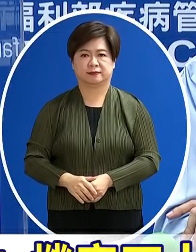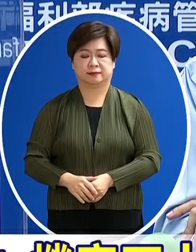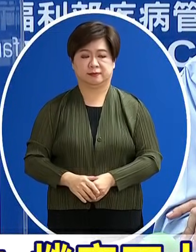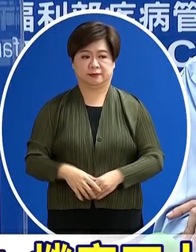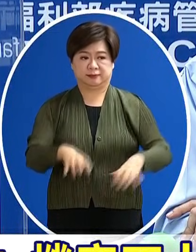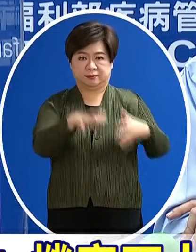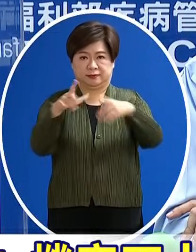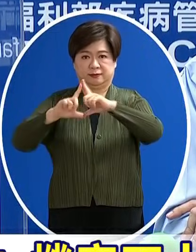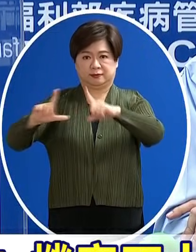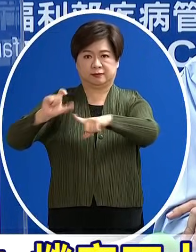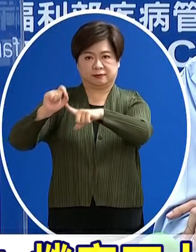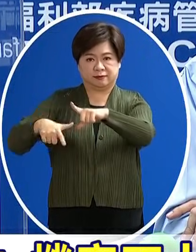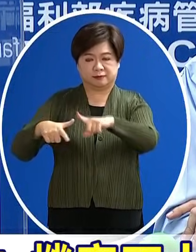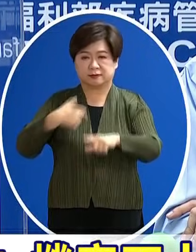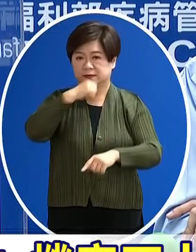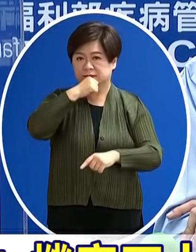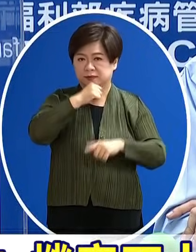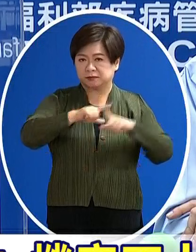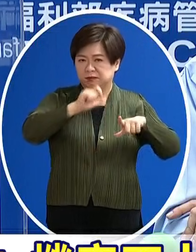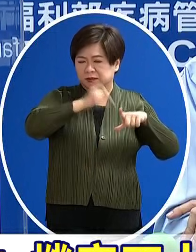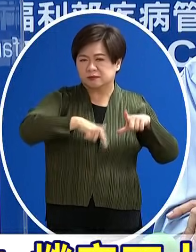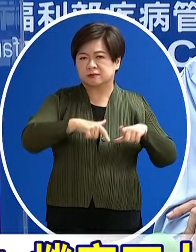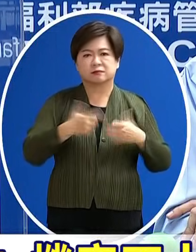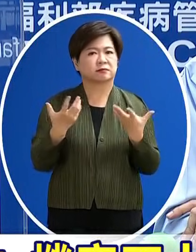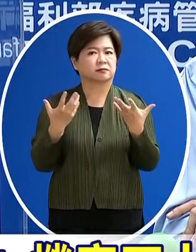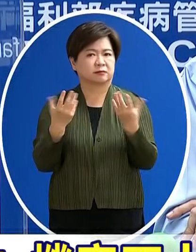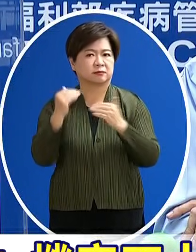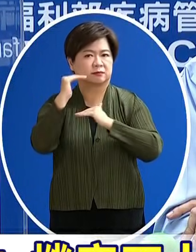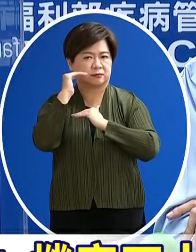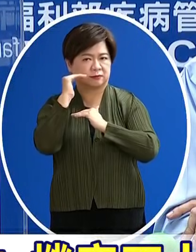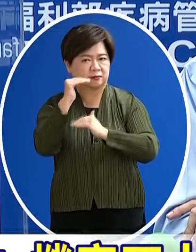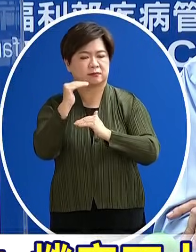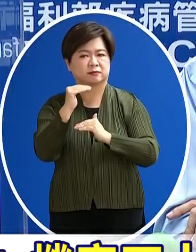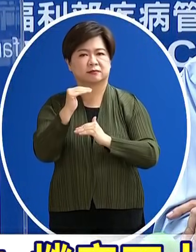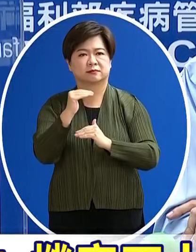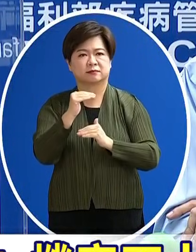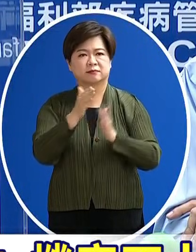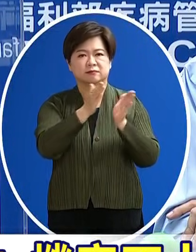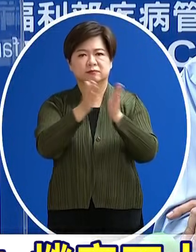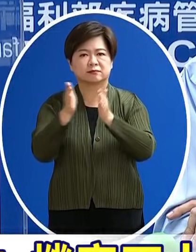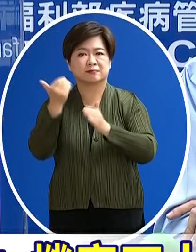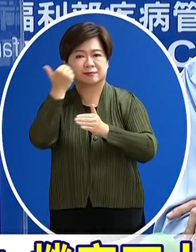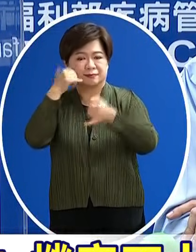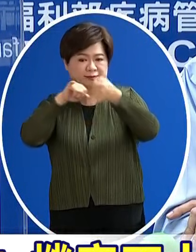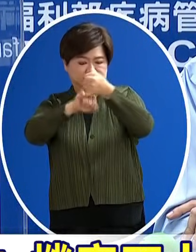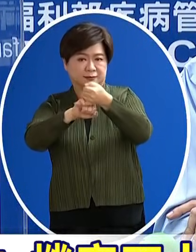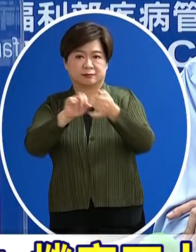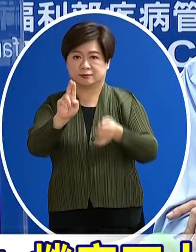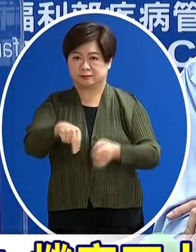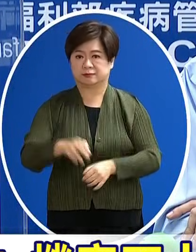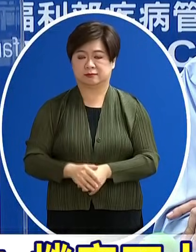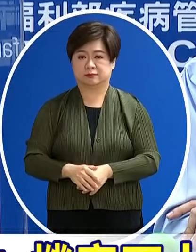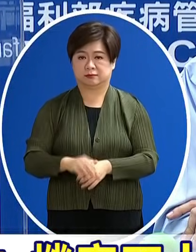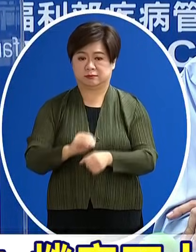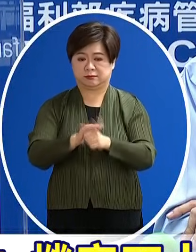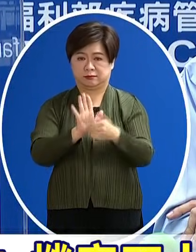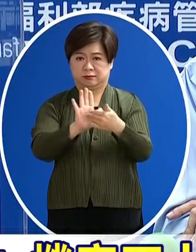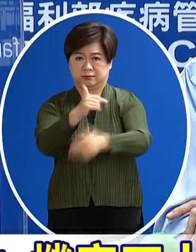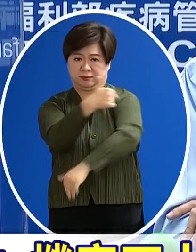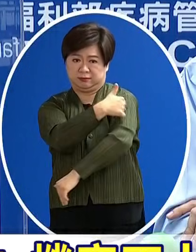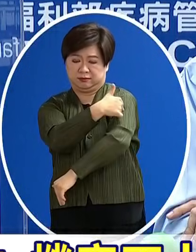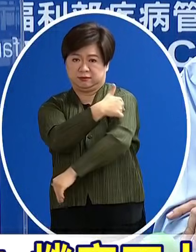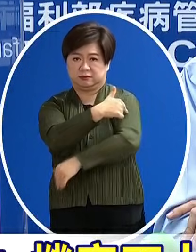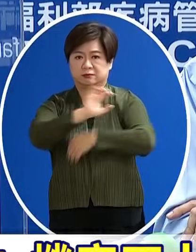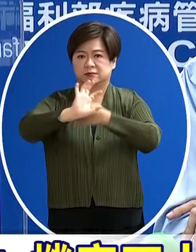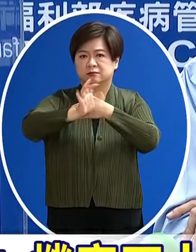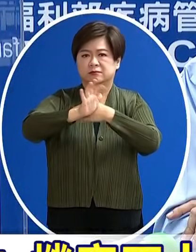厂或国内各厂并没有限制它的一个往来的对象。而 COVID-19 的疫苗在这样子国